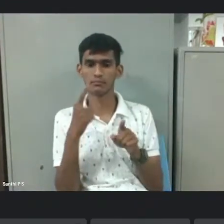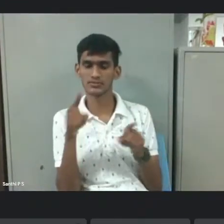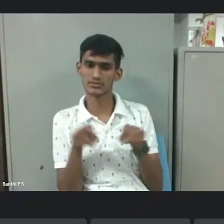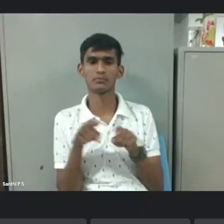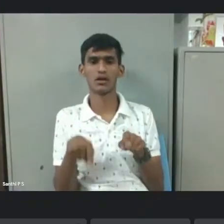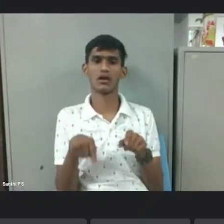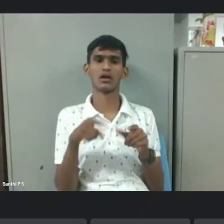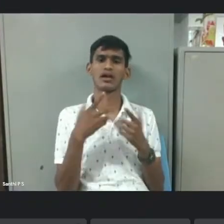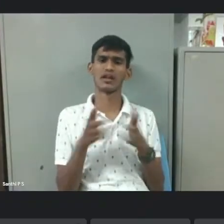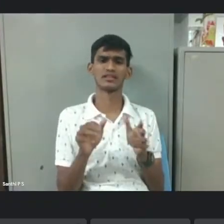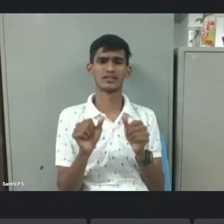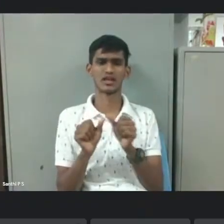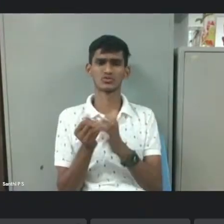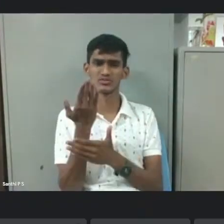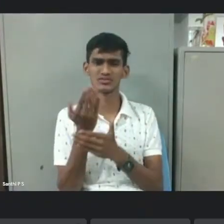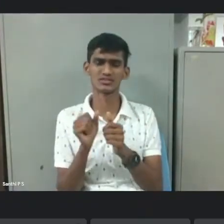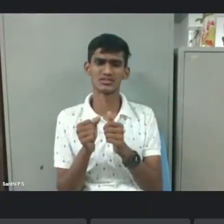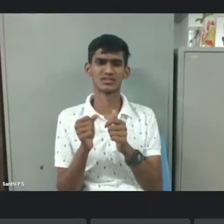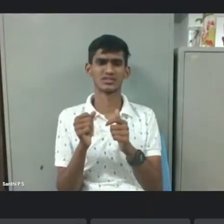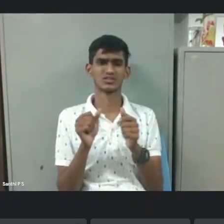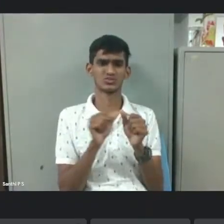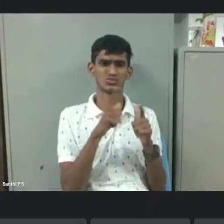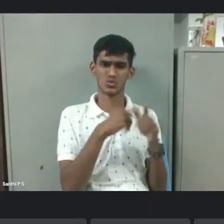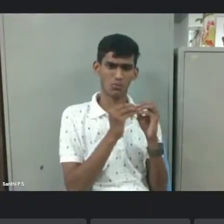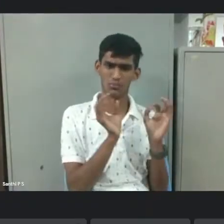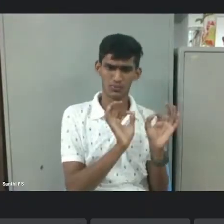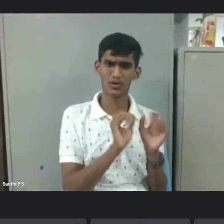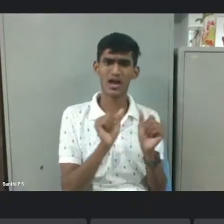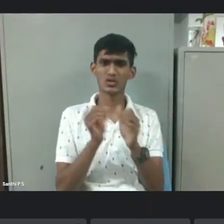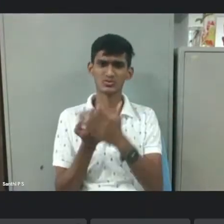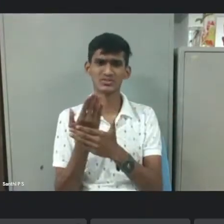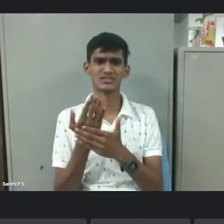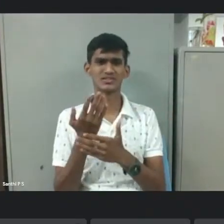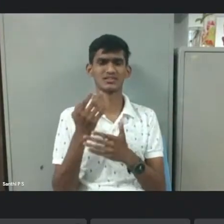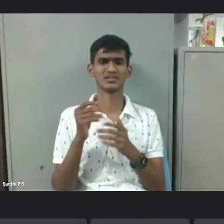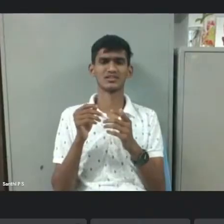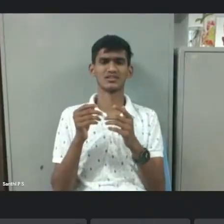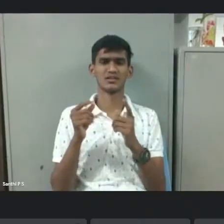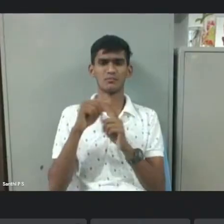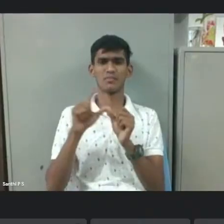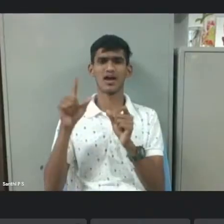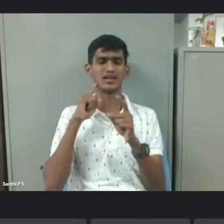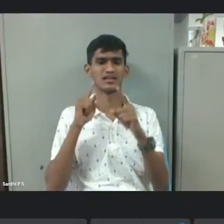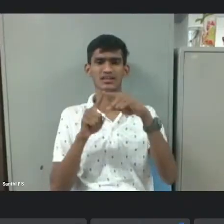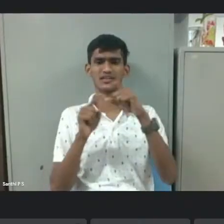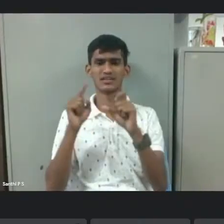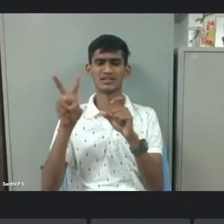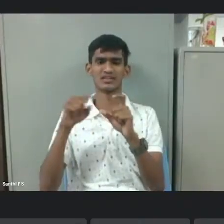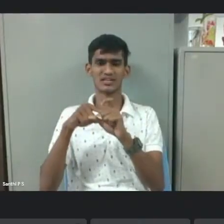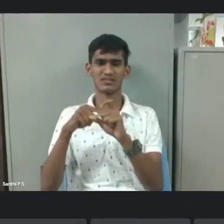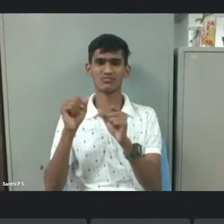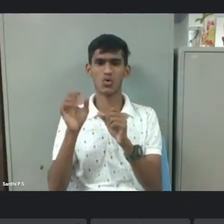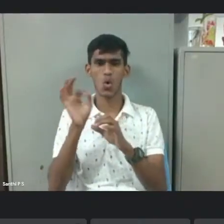മറ്റ് സംഘടനകളുണ്ടല്ലോ, ജോലിയായിട്ടല്ലാതെ നമ്മൾ സന്നദ്ധ പ്രവർത്തനങ്ങളോ പാലിയേറ്റീവ് സംഘടനകളോ അങ്ങനെ എവിടെയെങ്കിലും ഒക്കെ